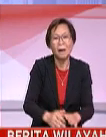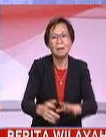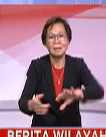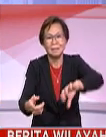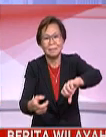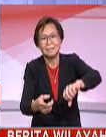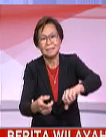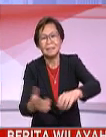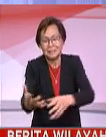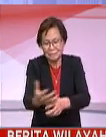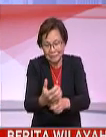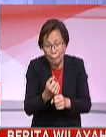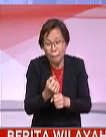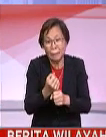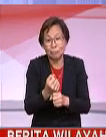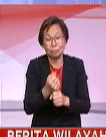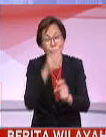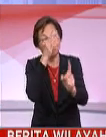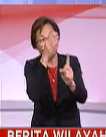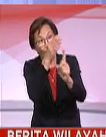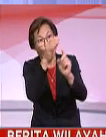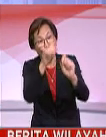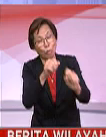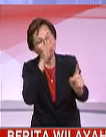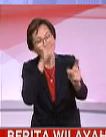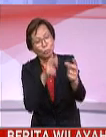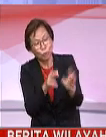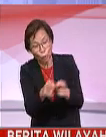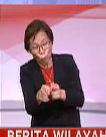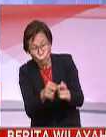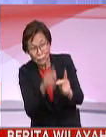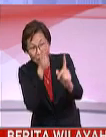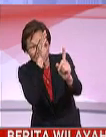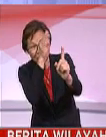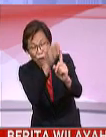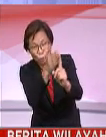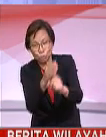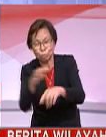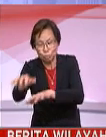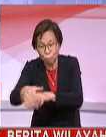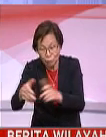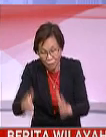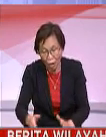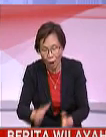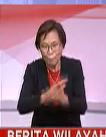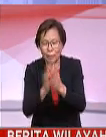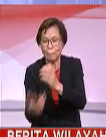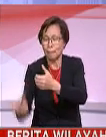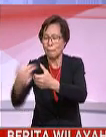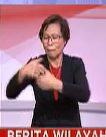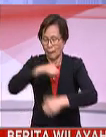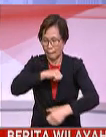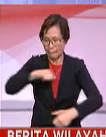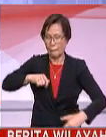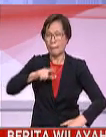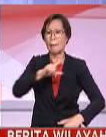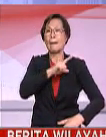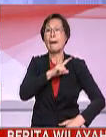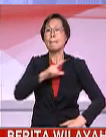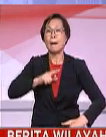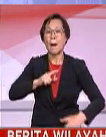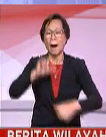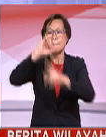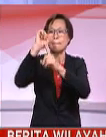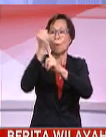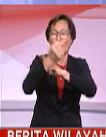tuaian mencapai sasaran. Ke arah usaha tersebut, pesawah disarankan menjadi ahli di bawah Lembaga Pertubuhan